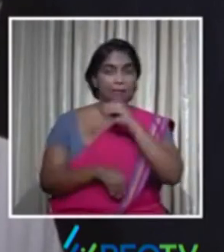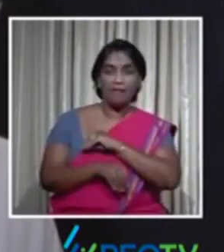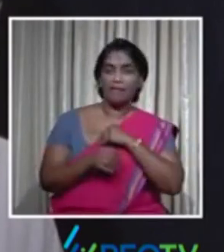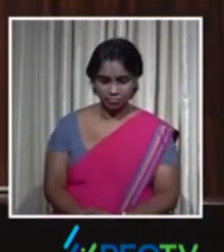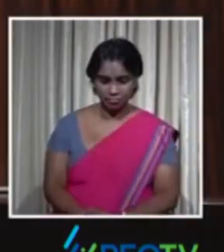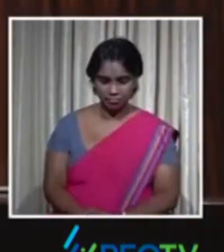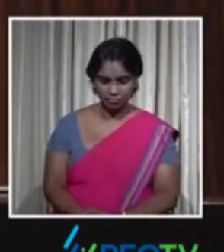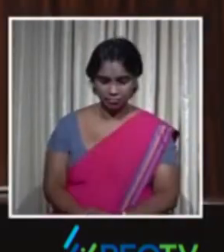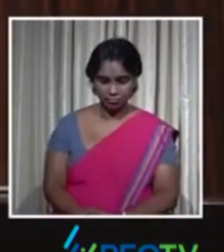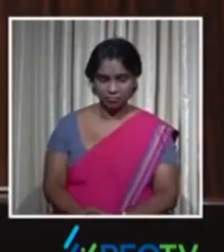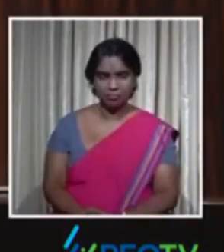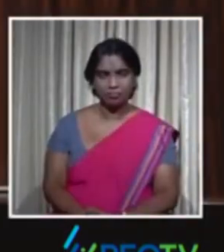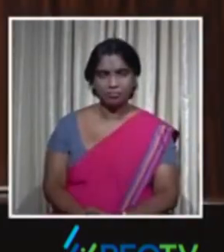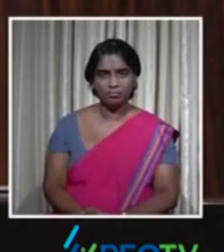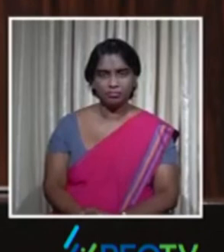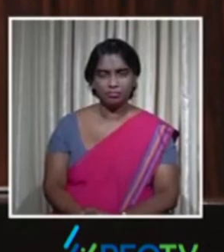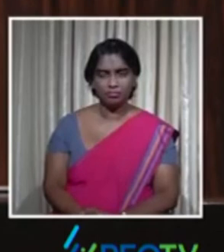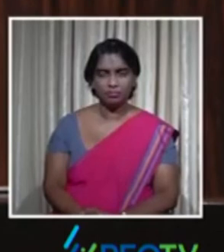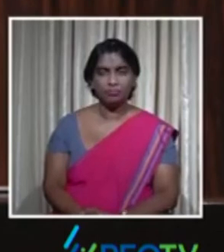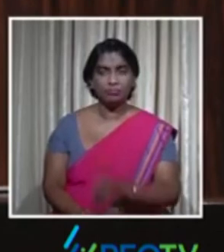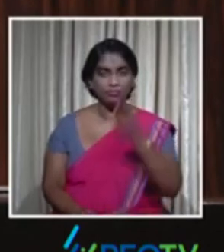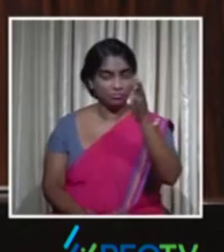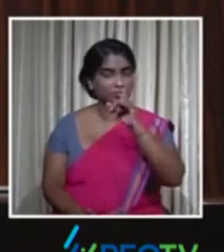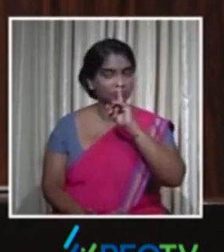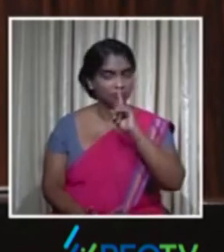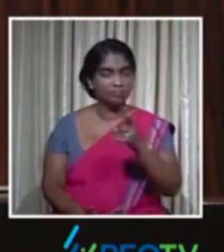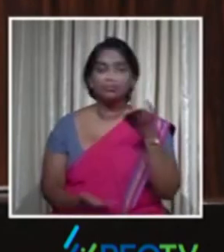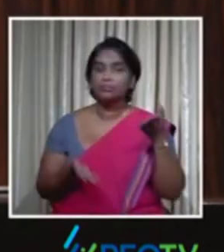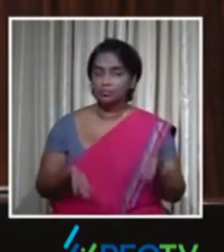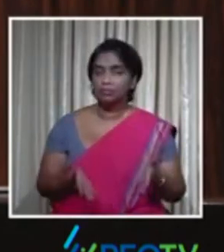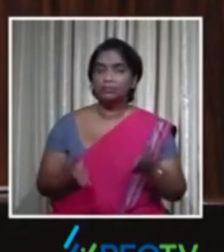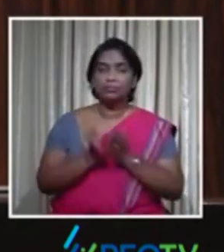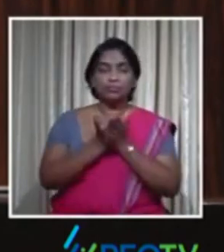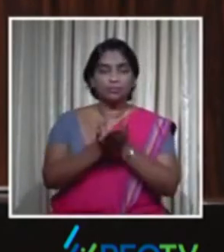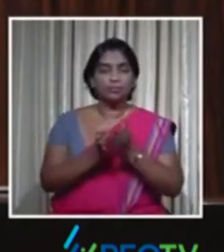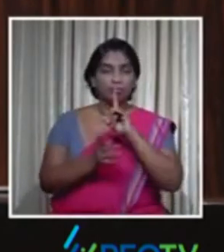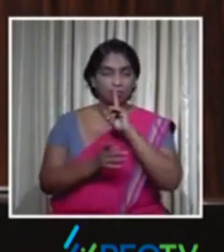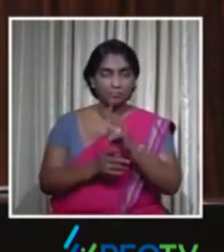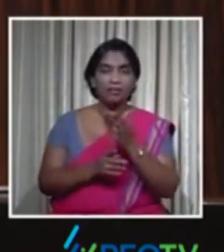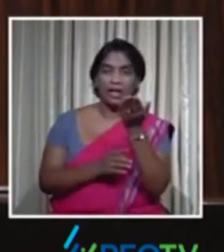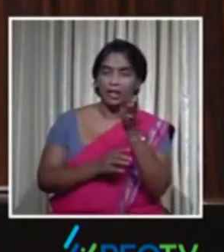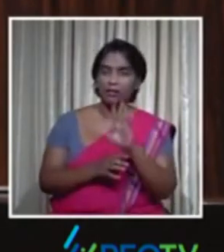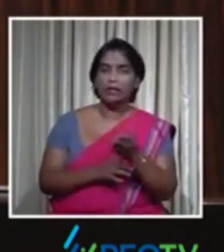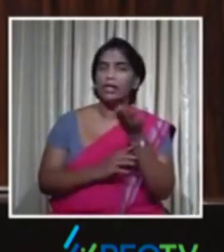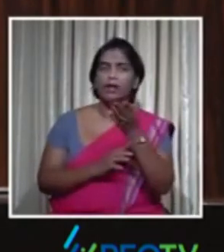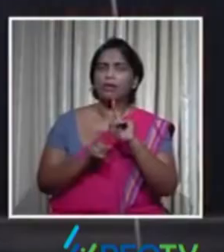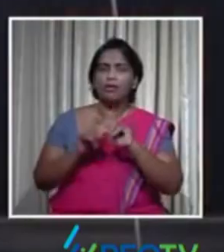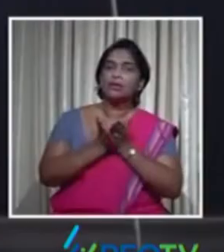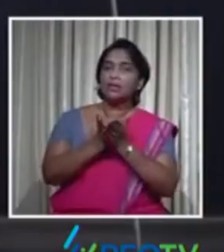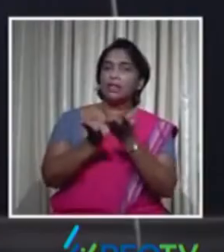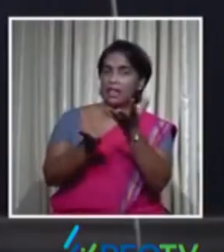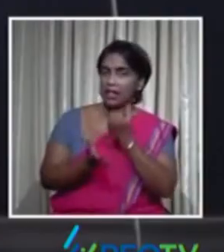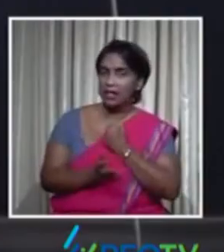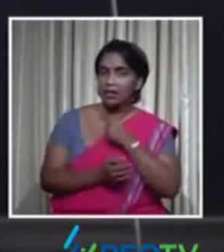තමුන්නාංශ කතා කරන්න එපා. දැන් මෙතුමාම කිව්වා කැටි කරන්න බෑ. මේ සභාවේ ෆෙරි සර්විස් එක ගැන ඉල්ලුව කියලා. ඒ ඉල්ලුව වෙන කවුරුත් නෙමෙයි ඉම්රාන්